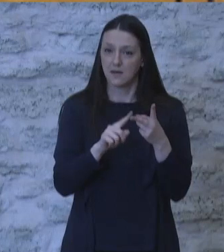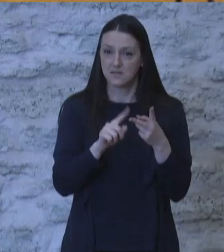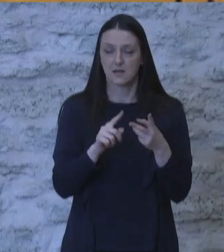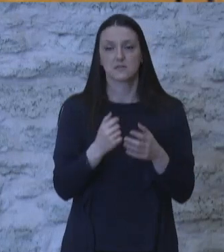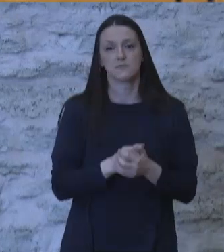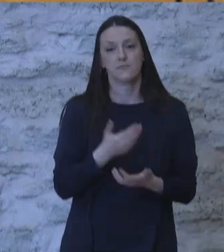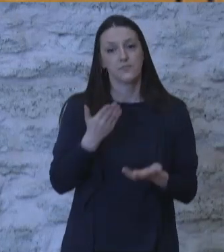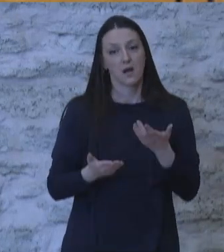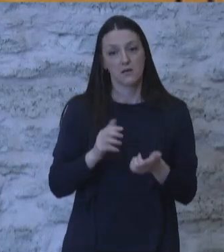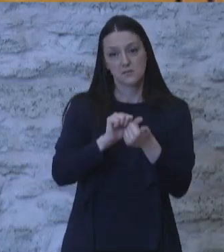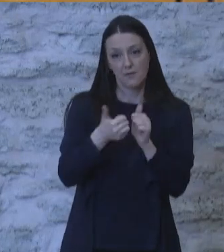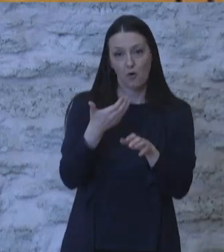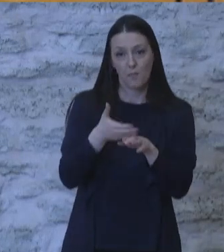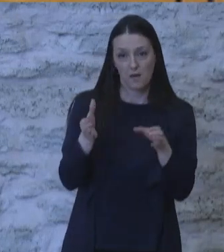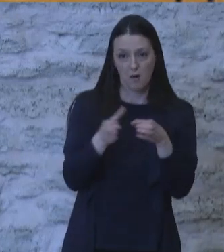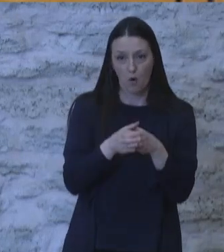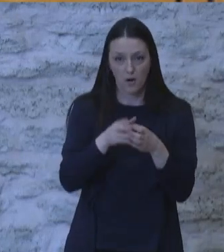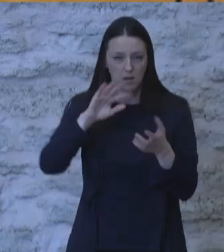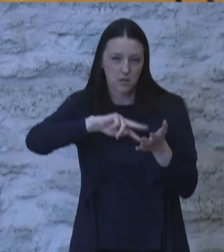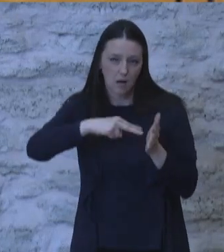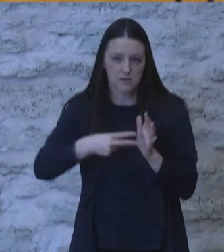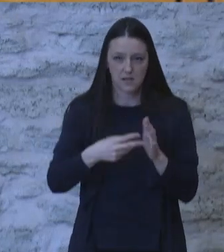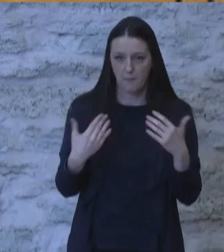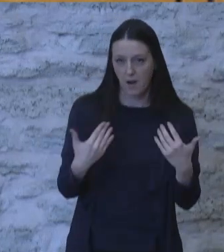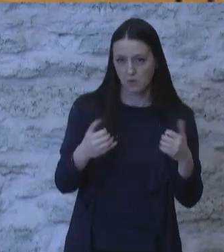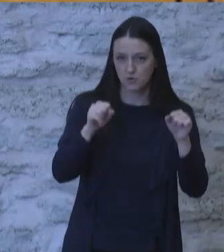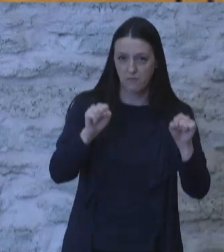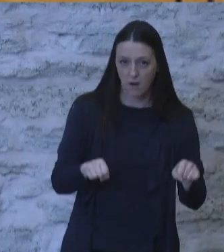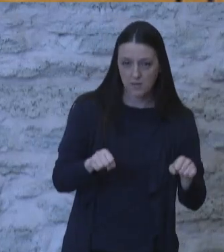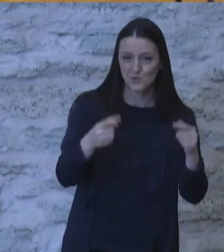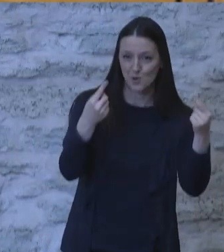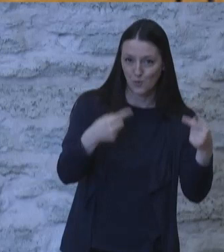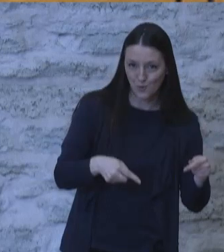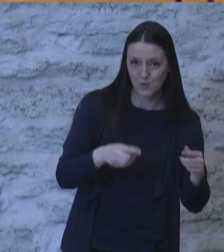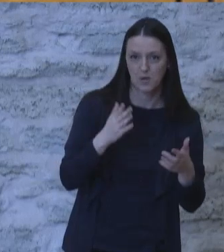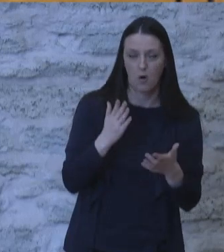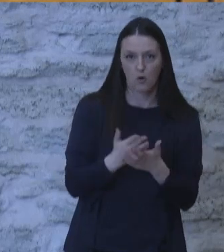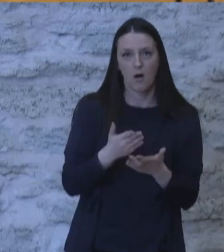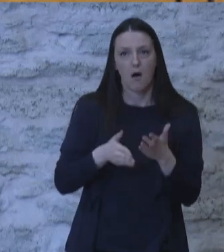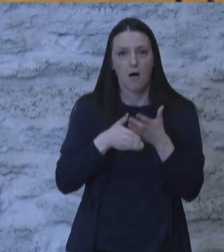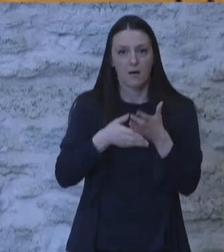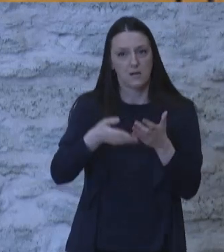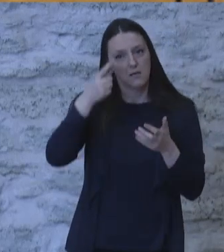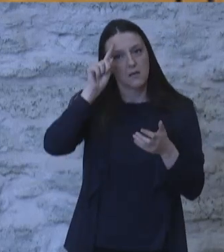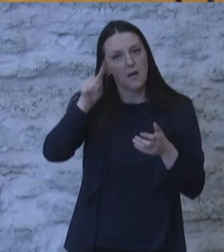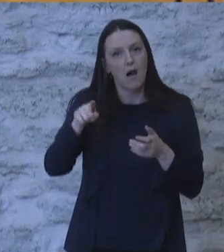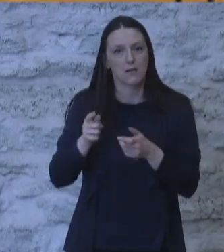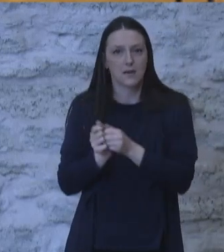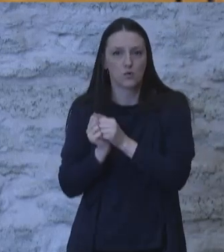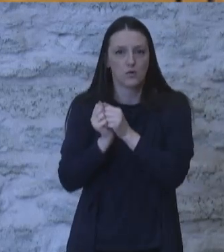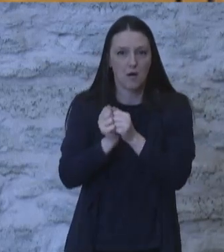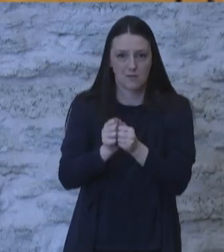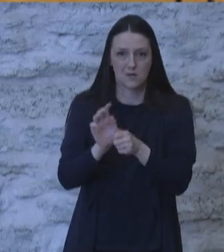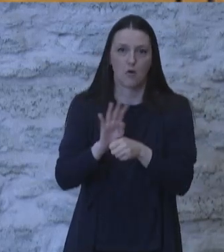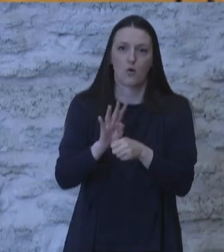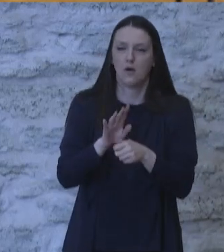taktika praeguse valitsuse kukutamiseks on aidata kaasa, on aidata teadlikult kaasa korona kriisi süvenemisele? Välistada